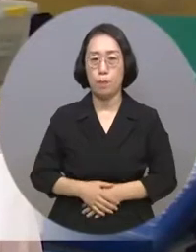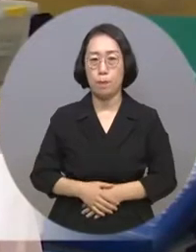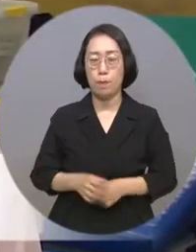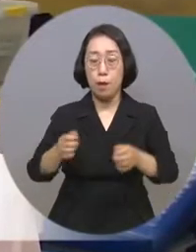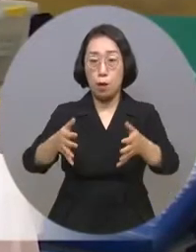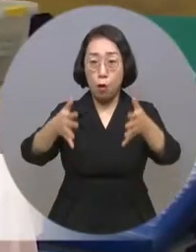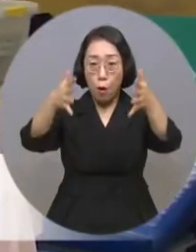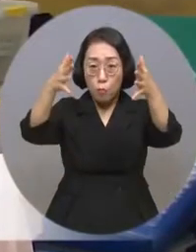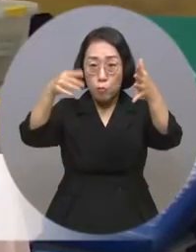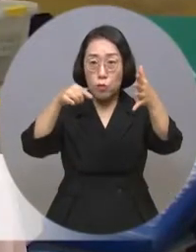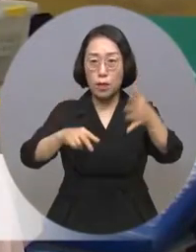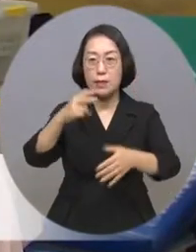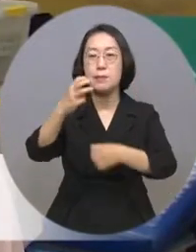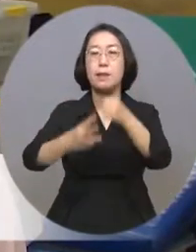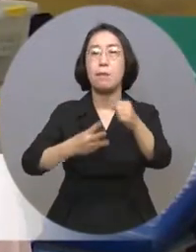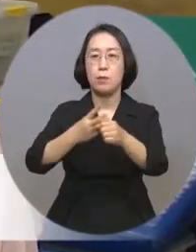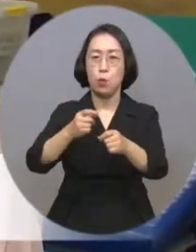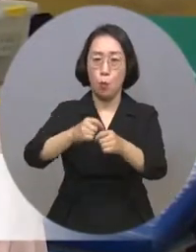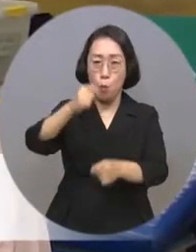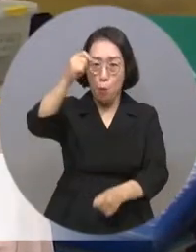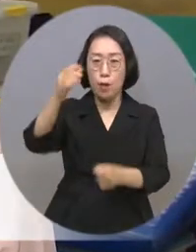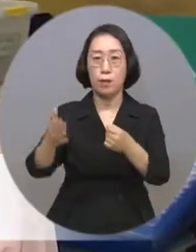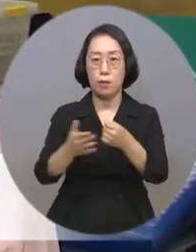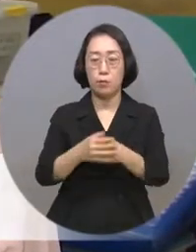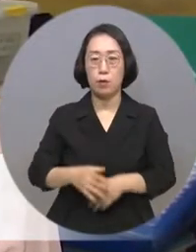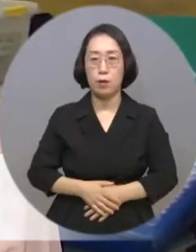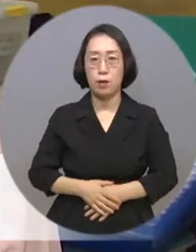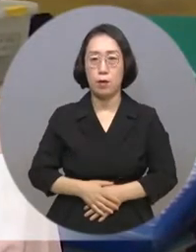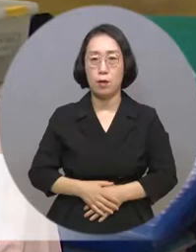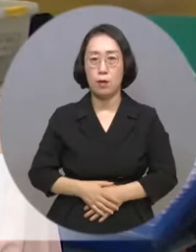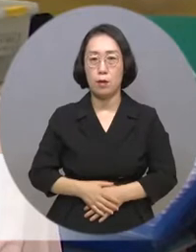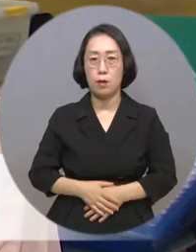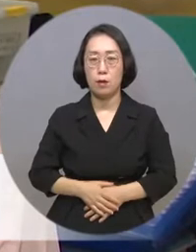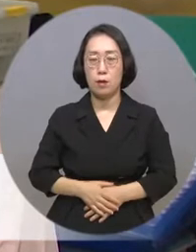이제 23년 된 곳이다 보니까 그동안